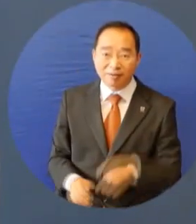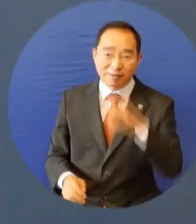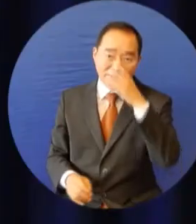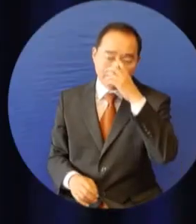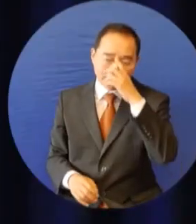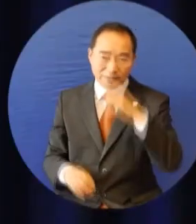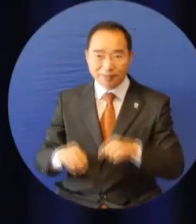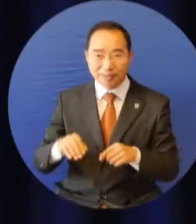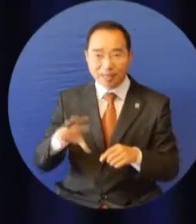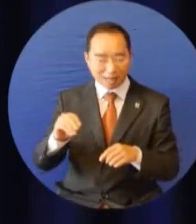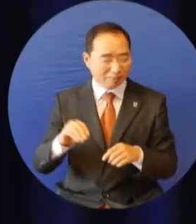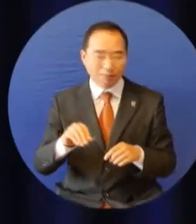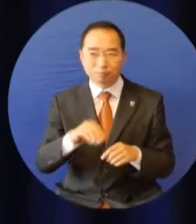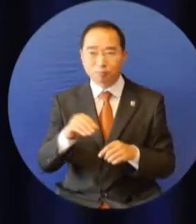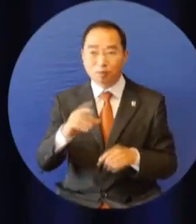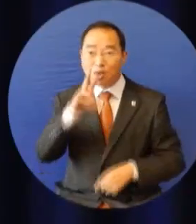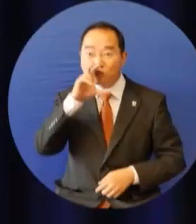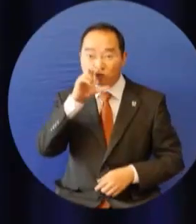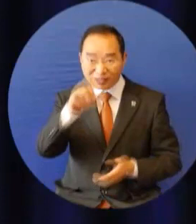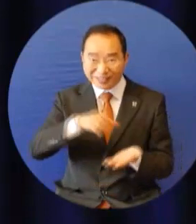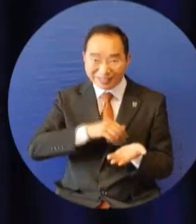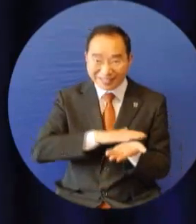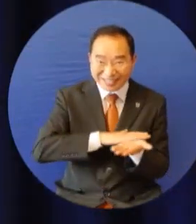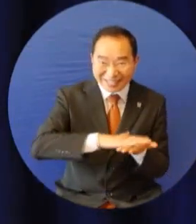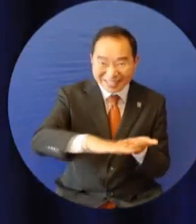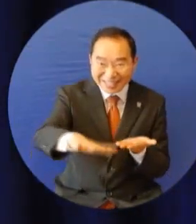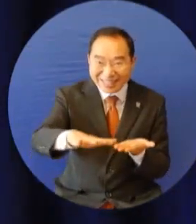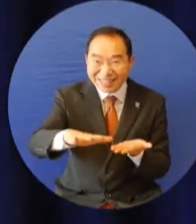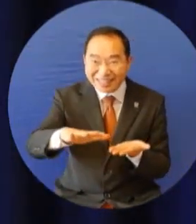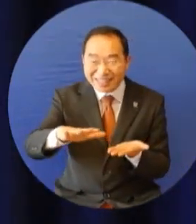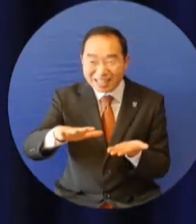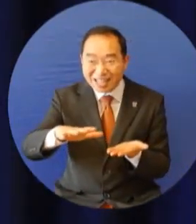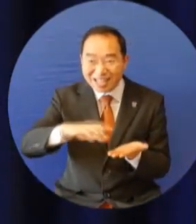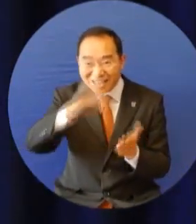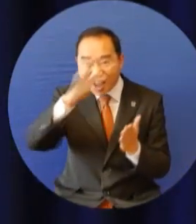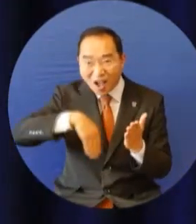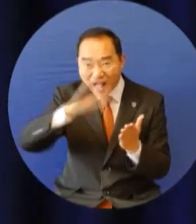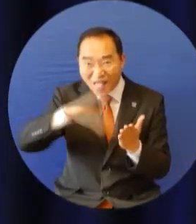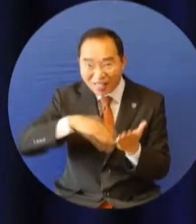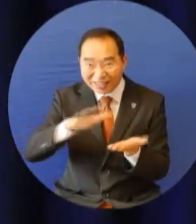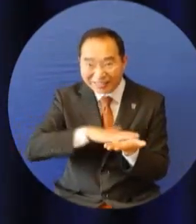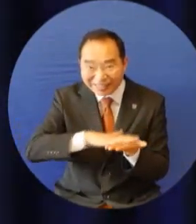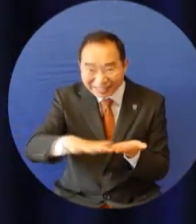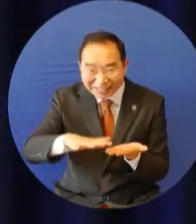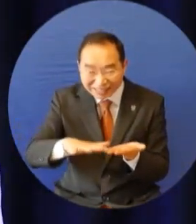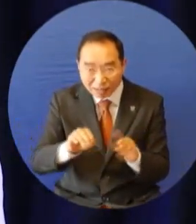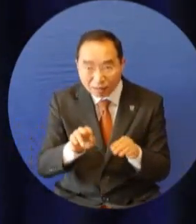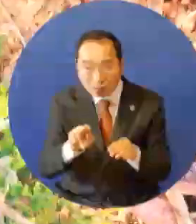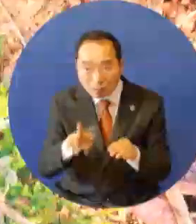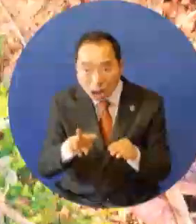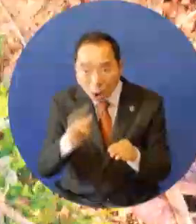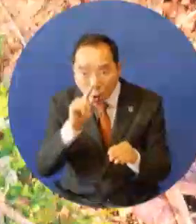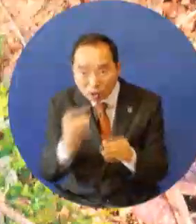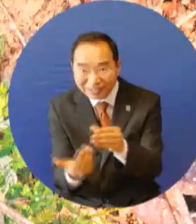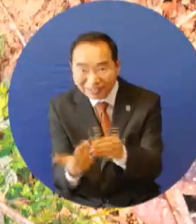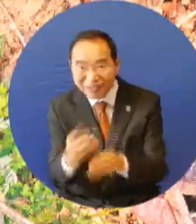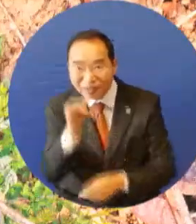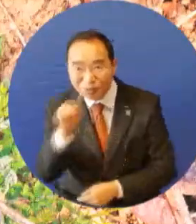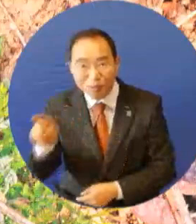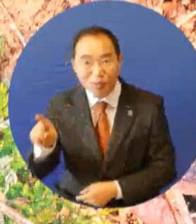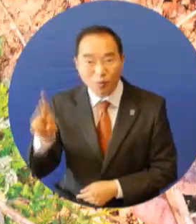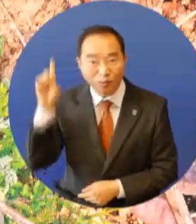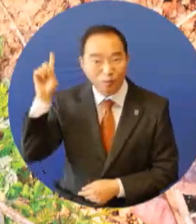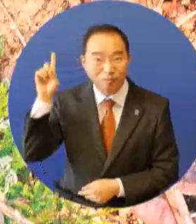없습니다. 세멘트 갈라진 사이에도 나오고 그러는 민들레처럼 생명력이